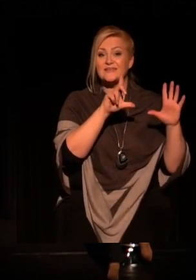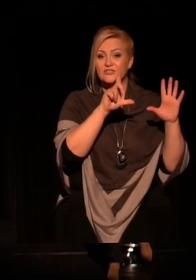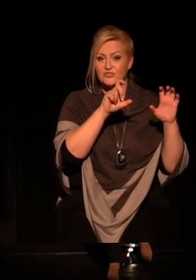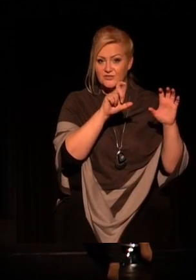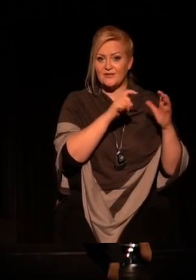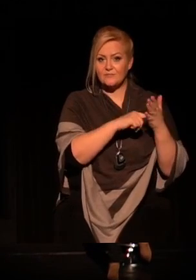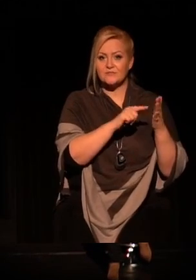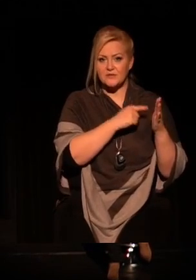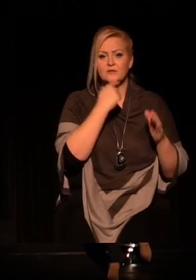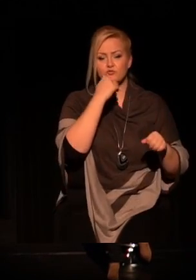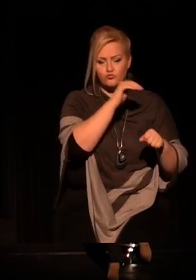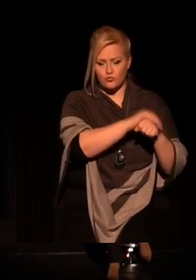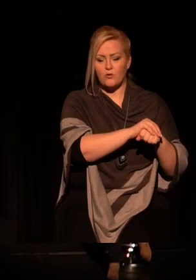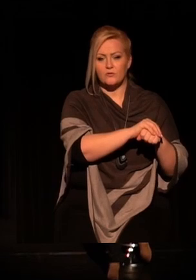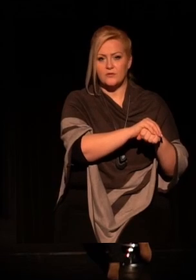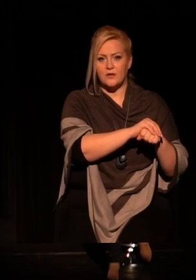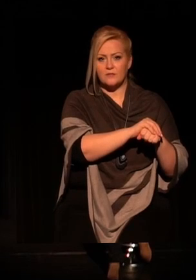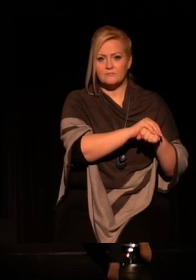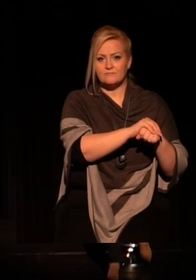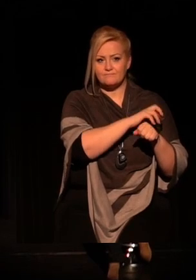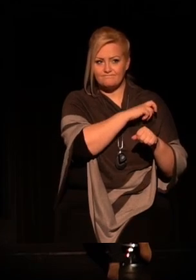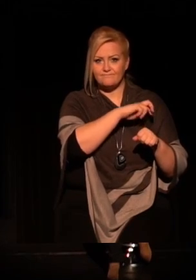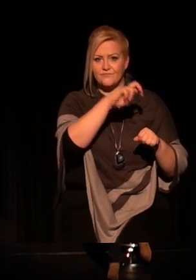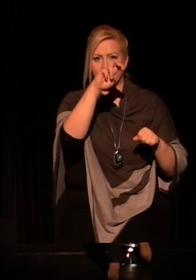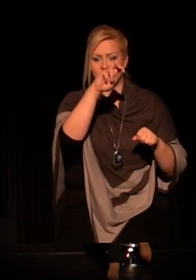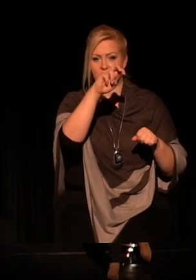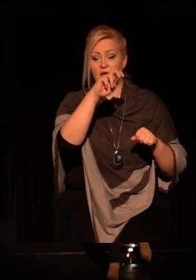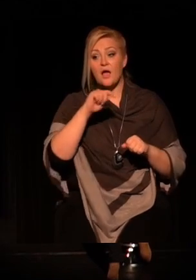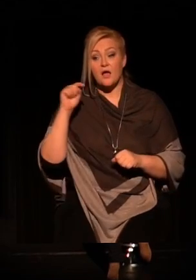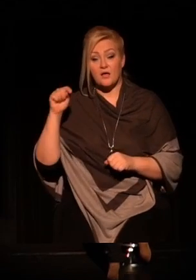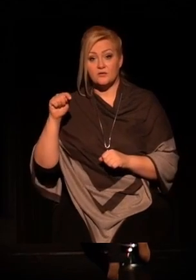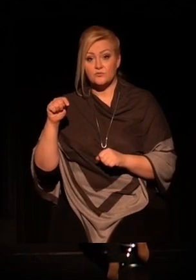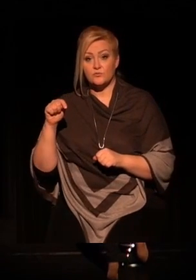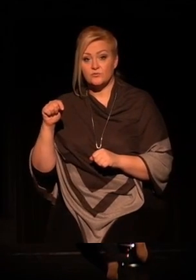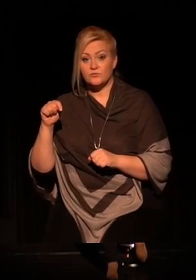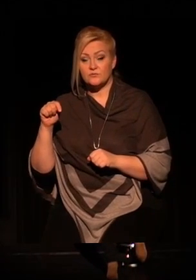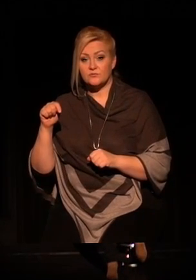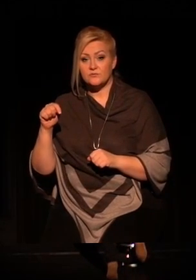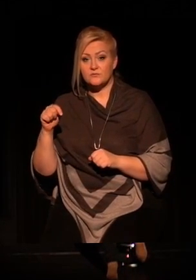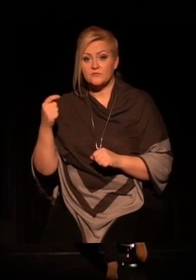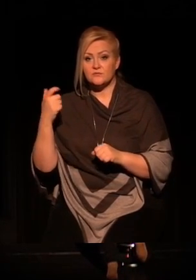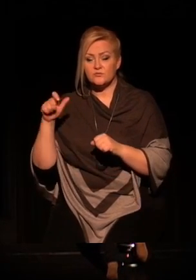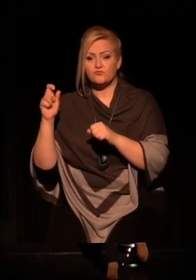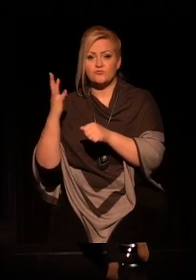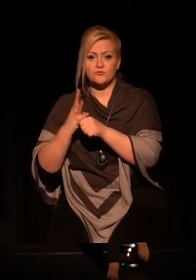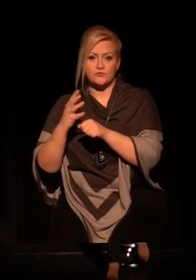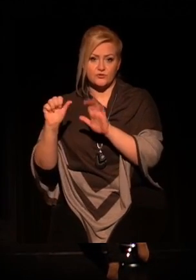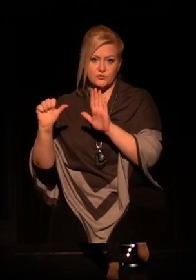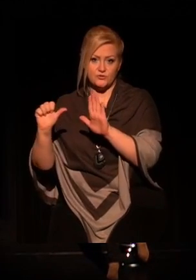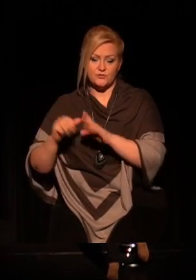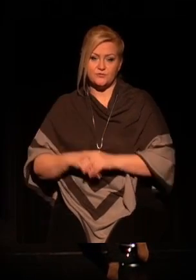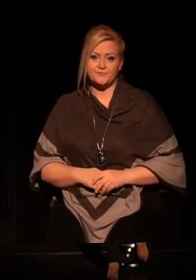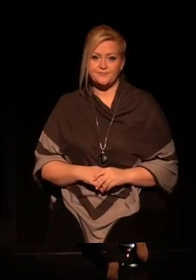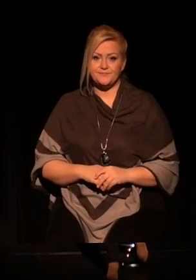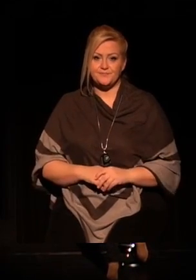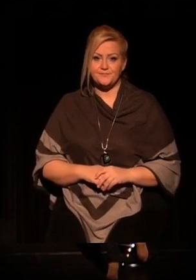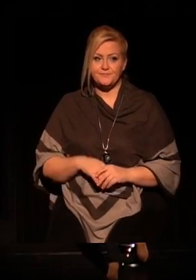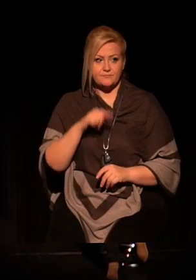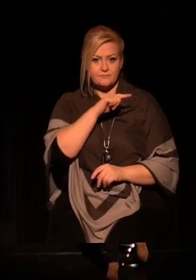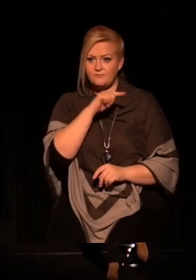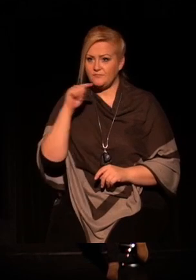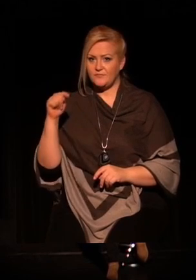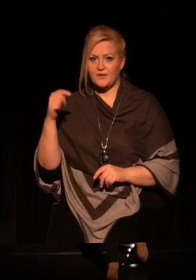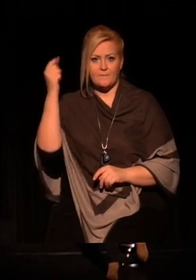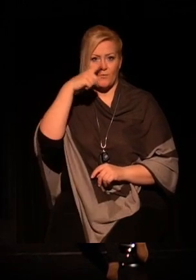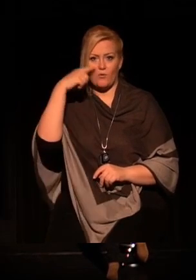strony 146. Teraz macie skalę, ile osób jest z jednej strony, a ile z drugiej, a pogody jest tyle samo z